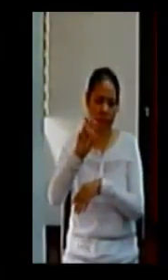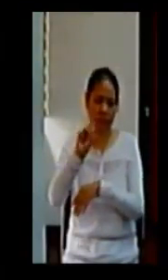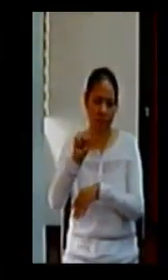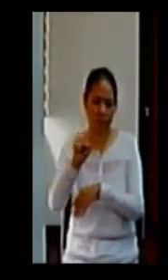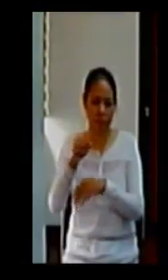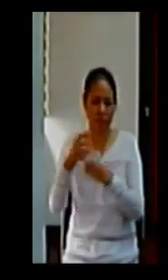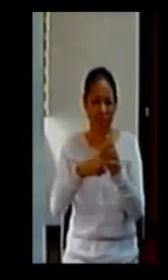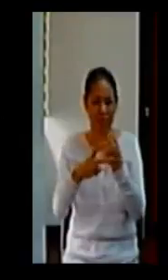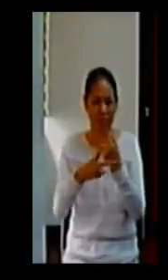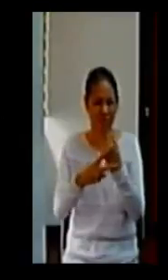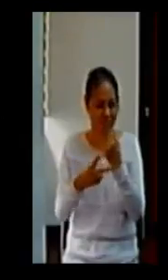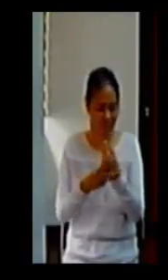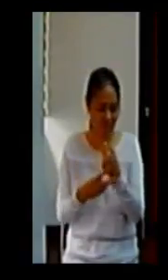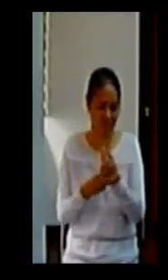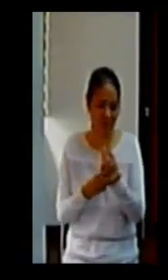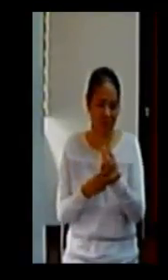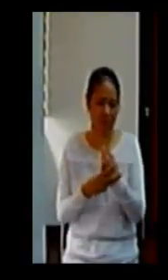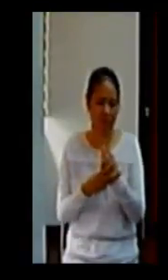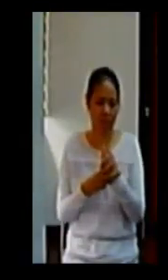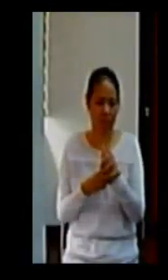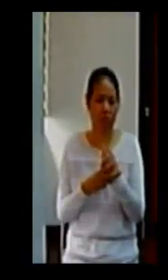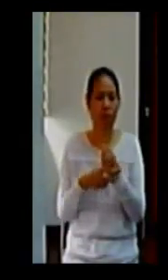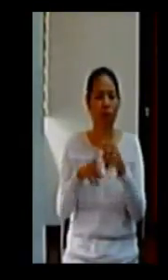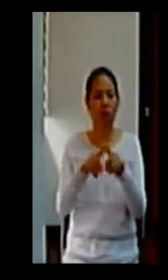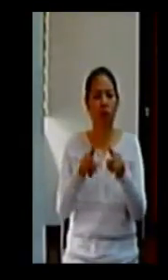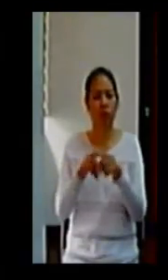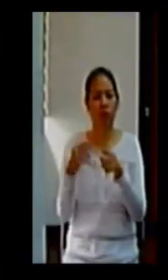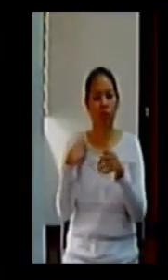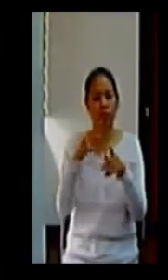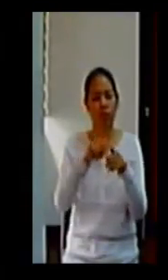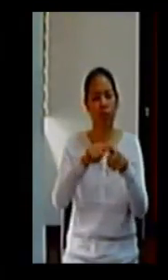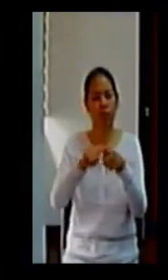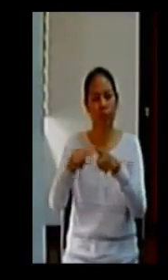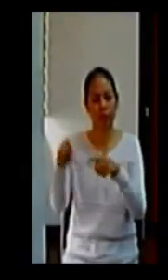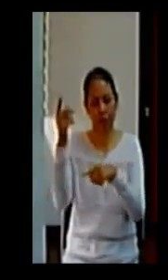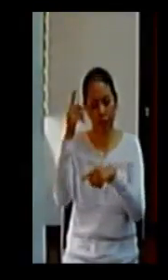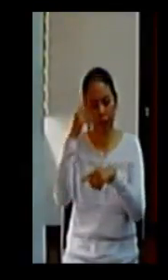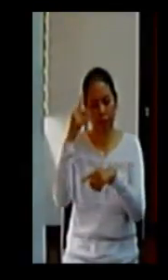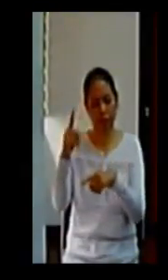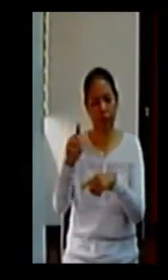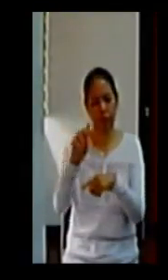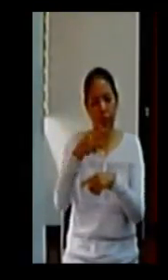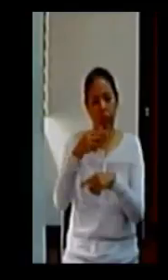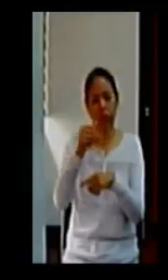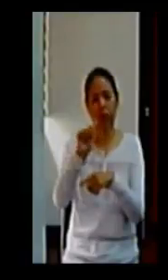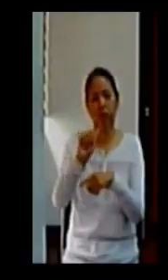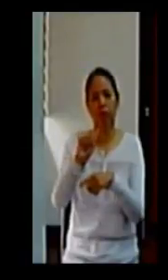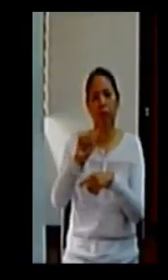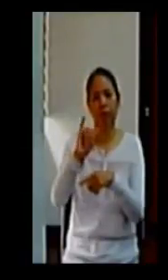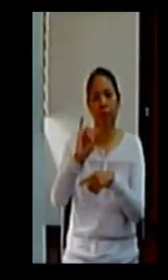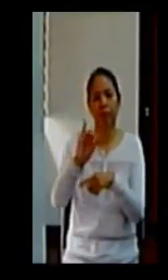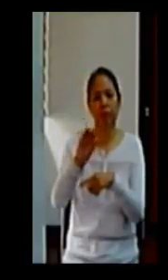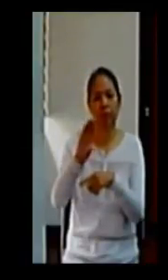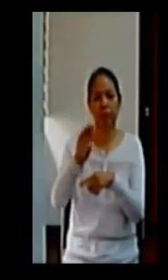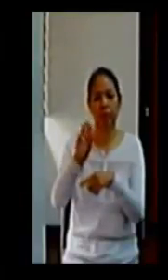Isa din po ay yung training sa handicraft, tapos yung pag-aaral po ng aming native dance and